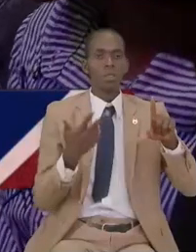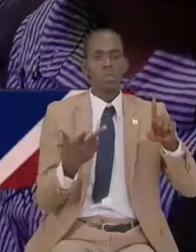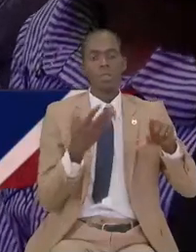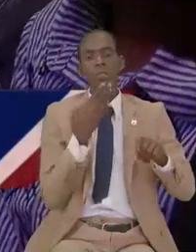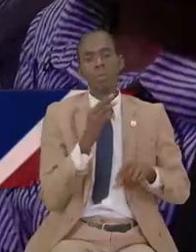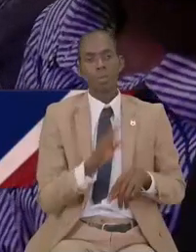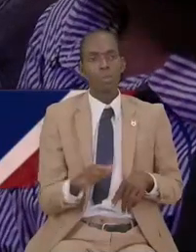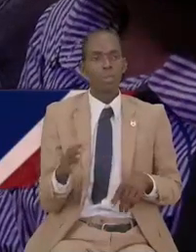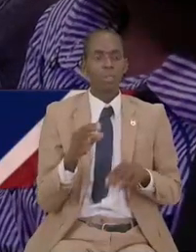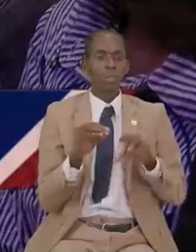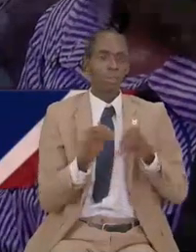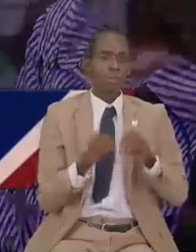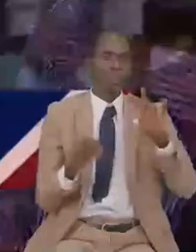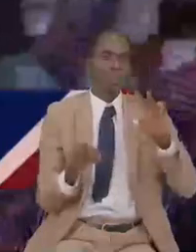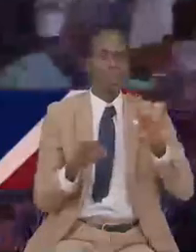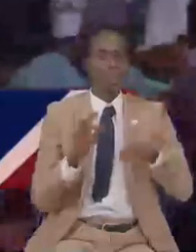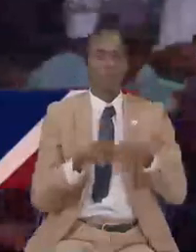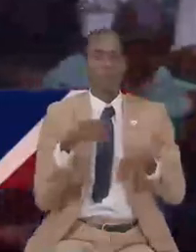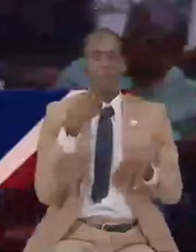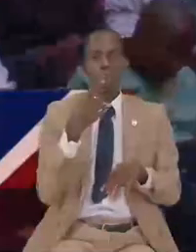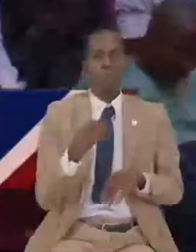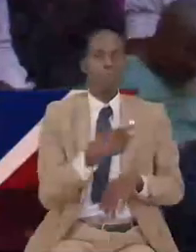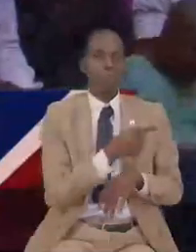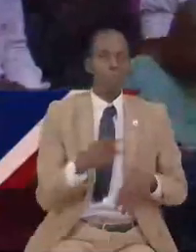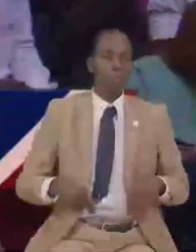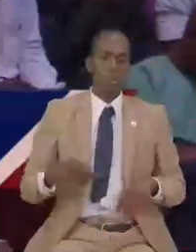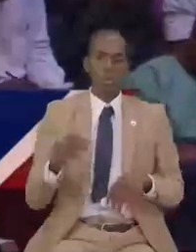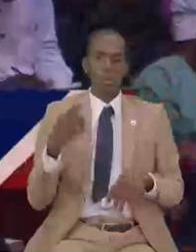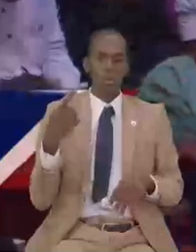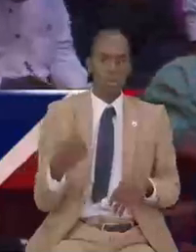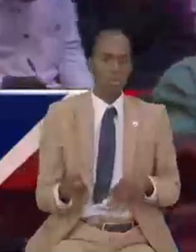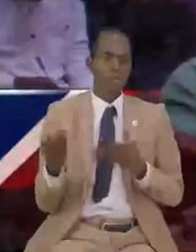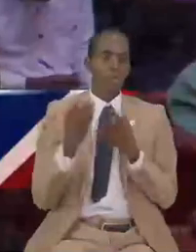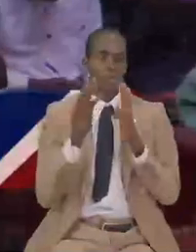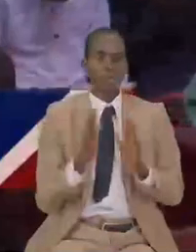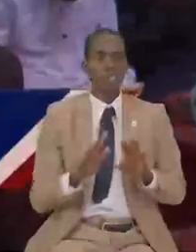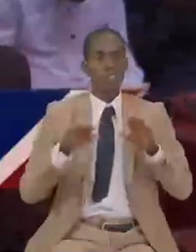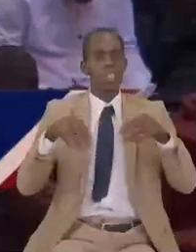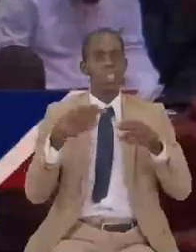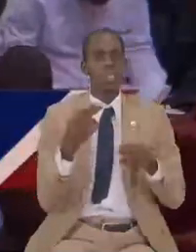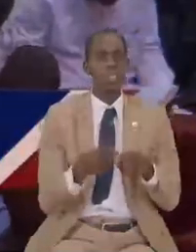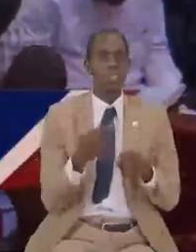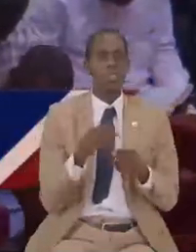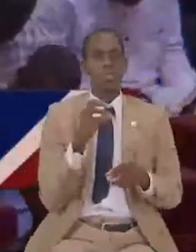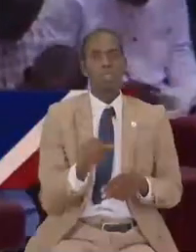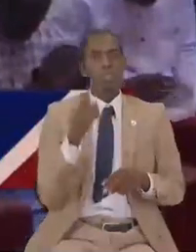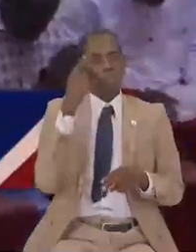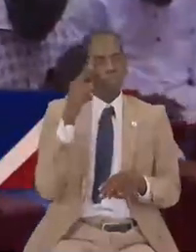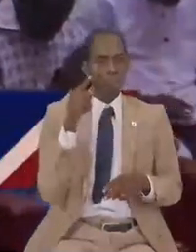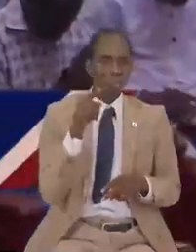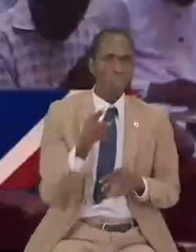Verset 7 dit, le chef des eunuques leur donna des noms. À